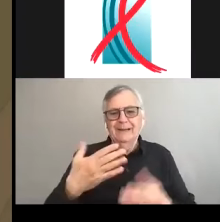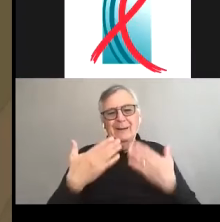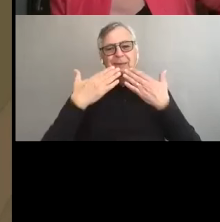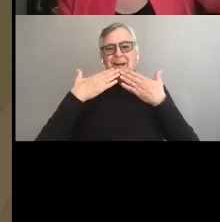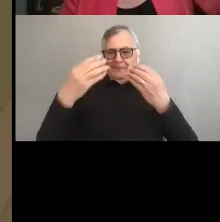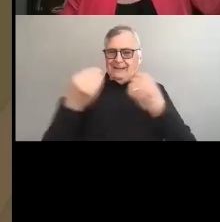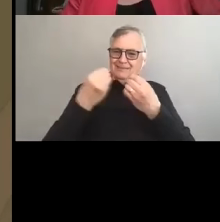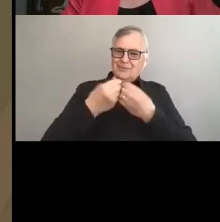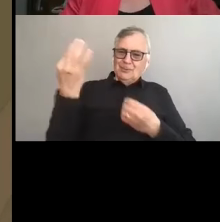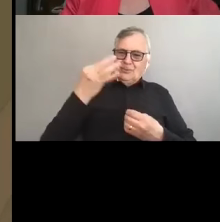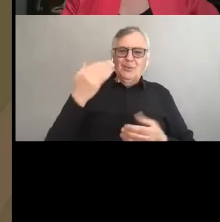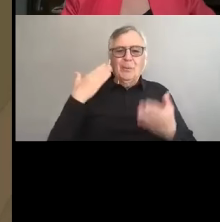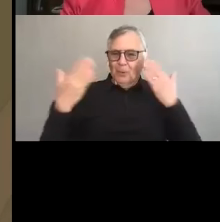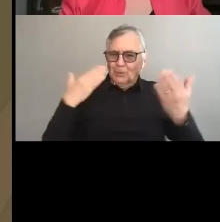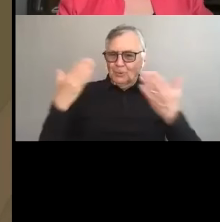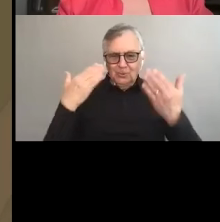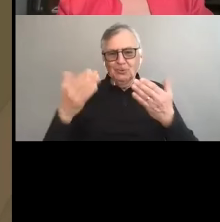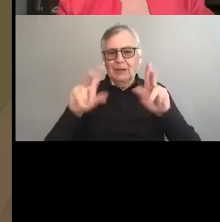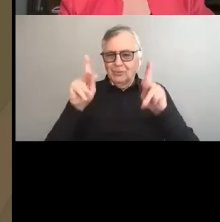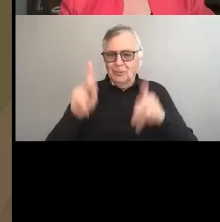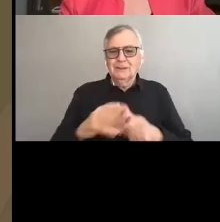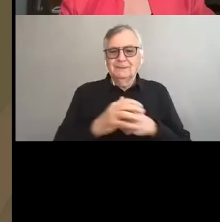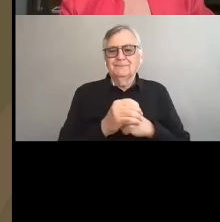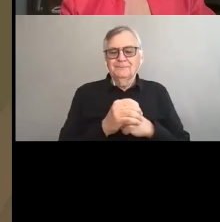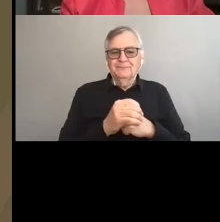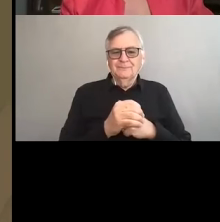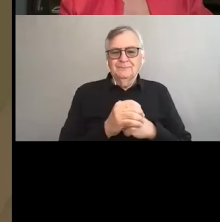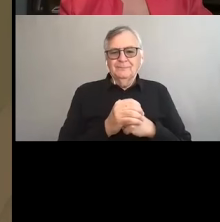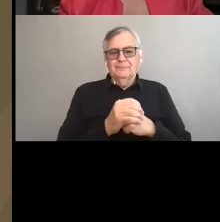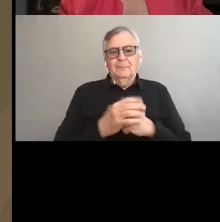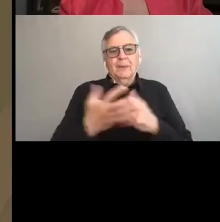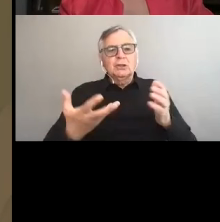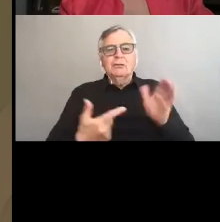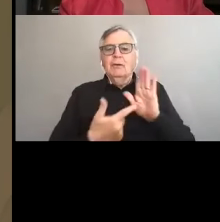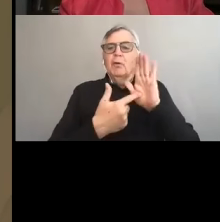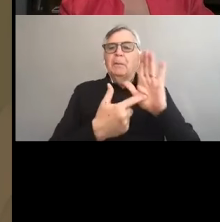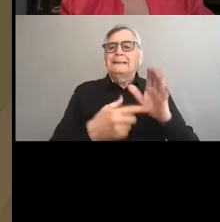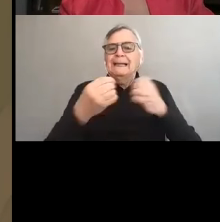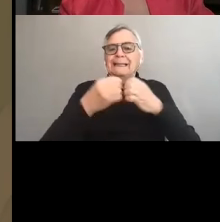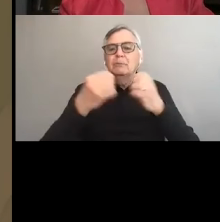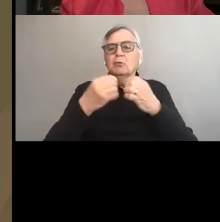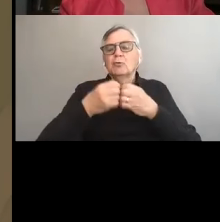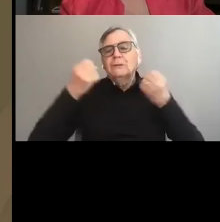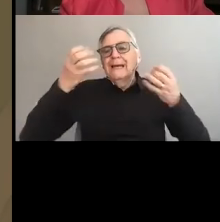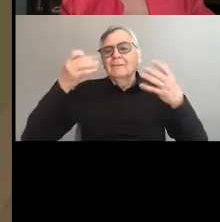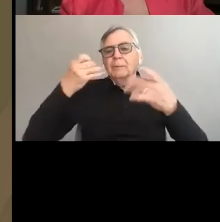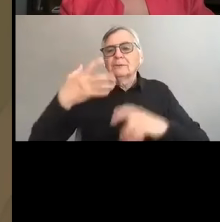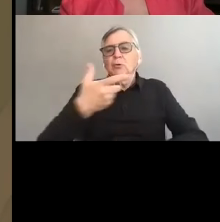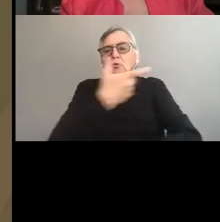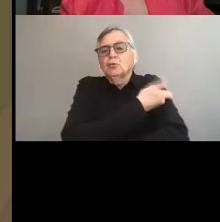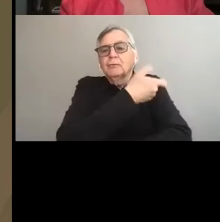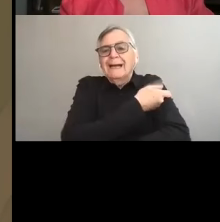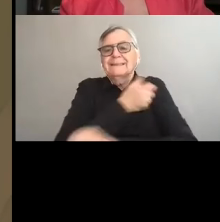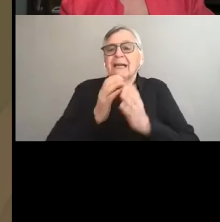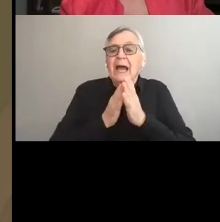la présentation et bonjour à tous, bienvenue. Alors, je vais vous présenter beaucoup plus de données sur les vaccins en